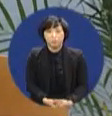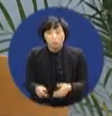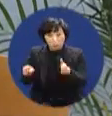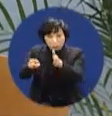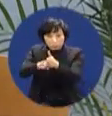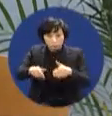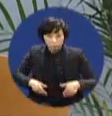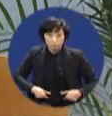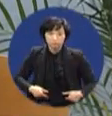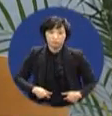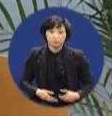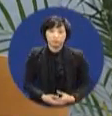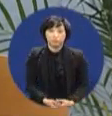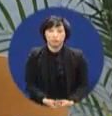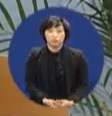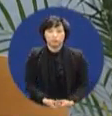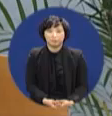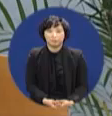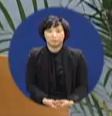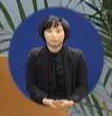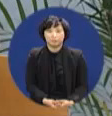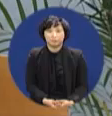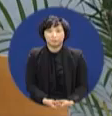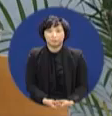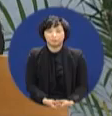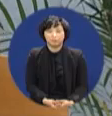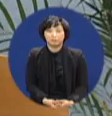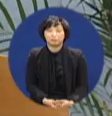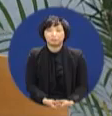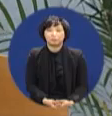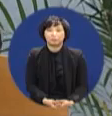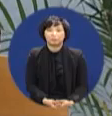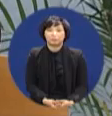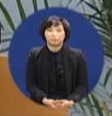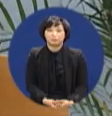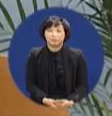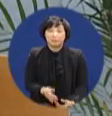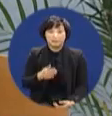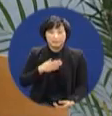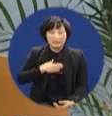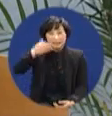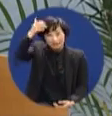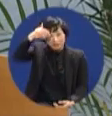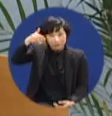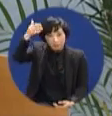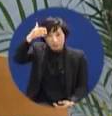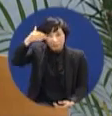믿어야 할지니라. 예. 그리고 이제 내 영혼에게도